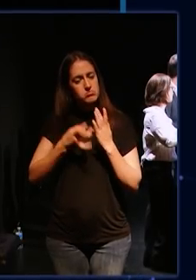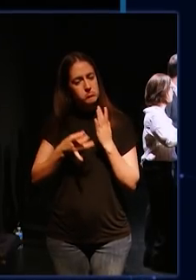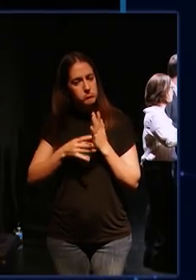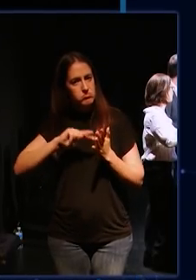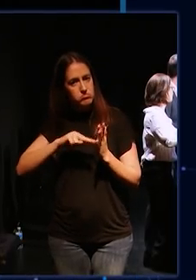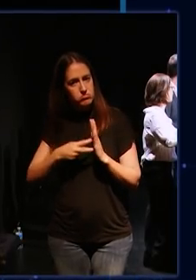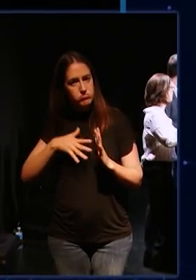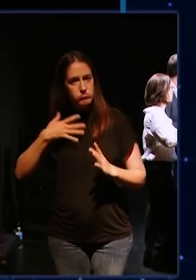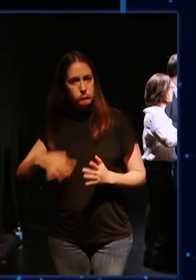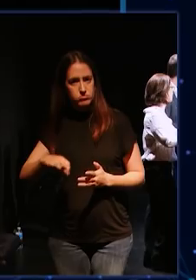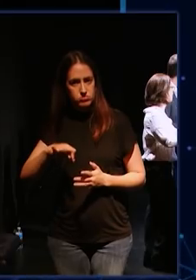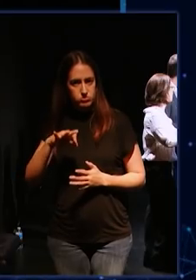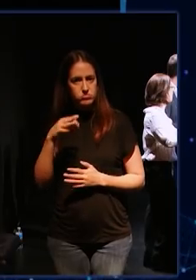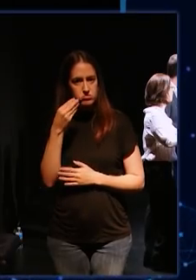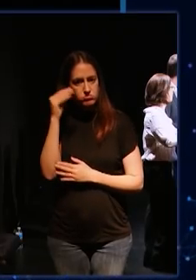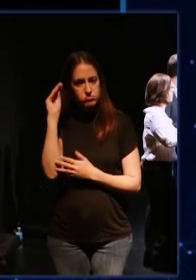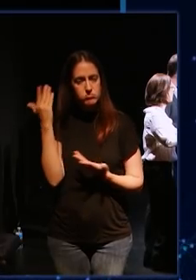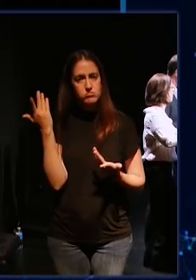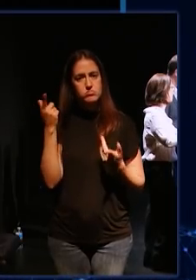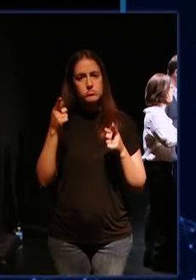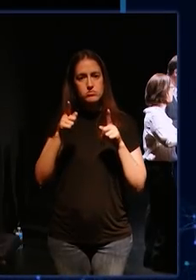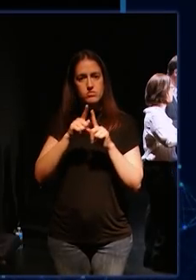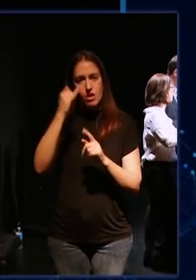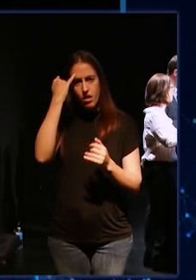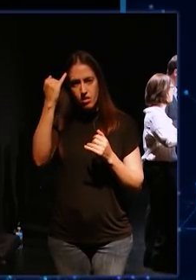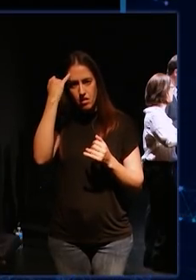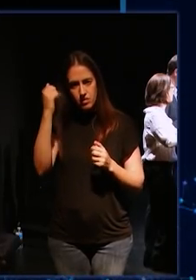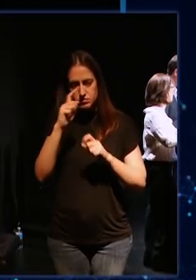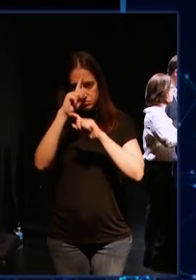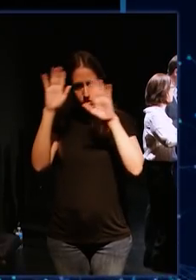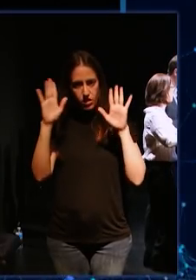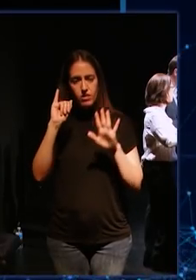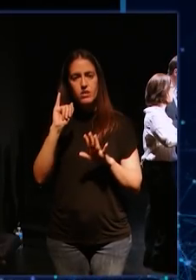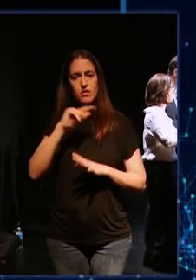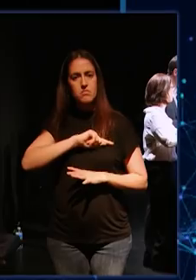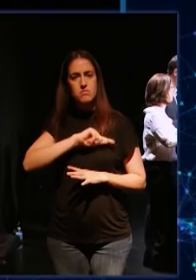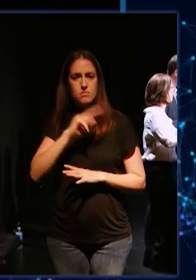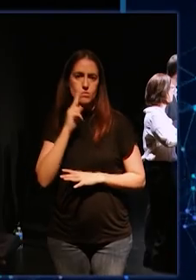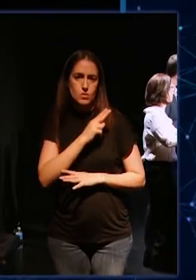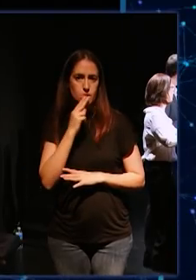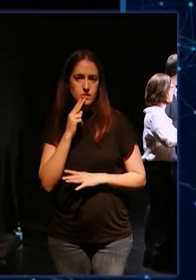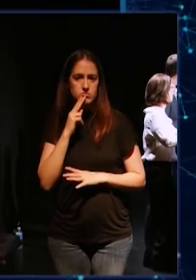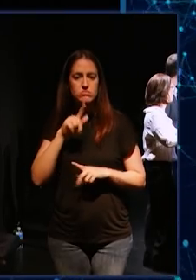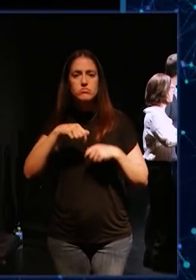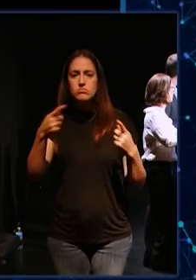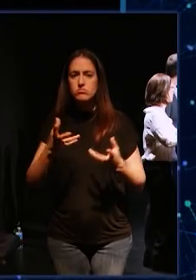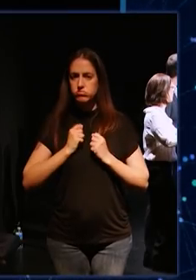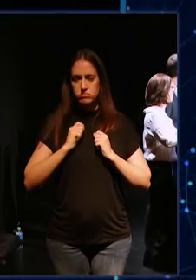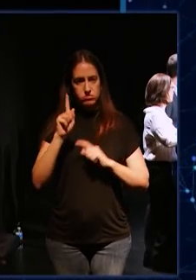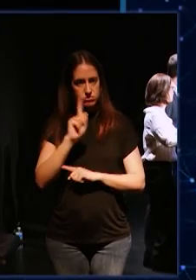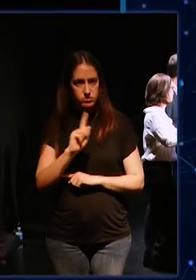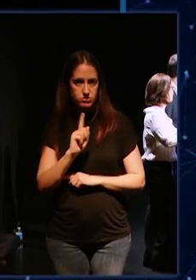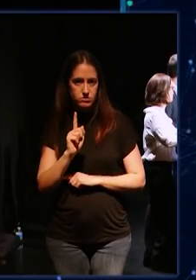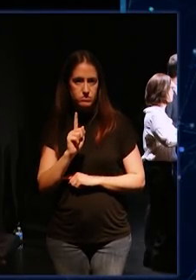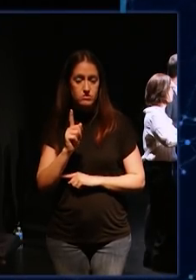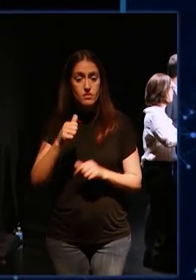molt capaces, amb idees molt clares i un gran compromís. No us decebran.